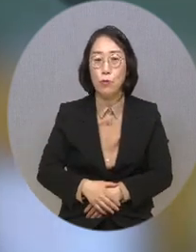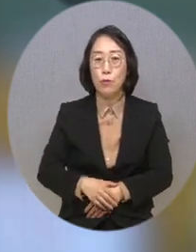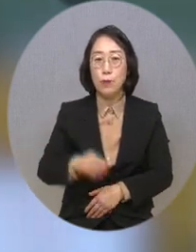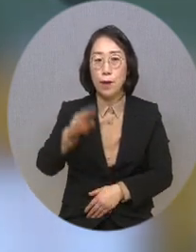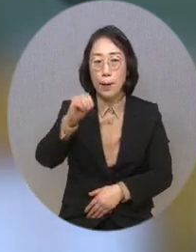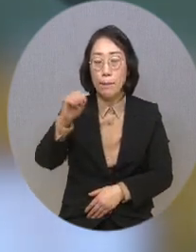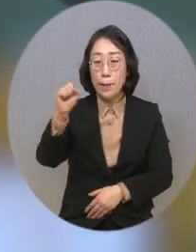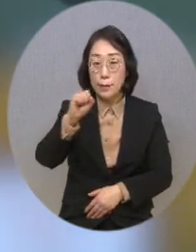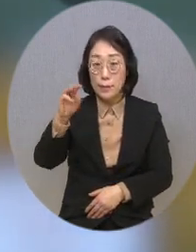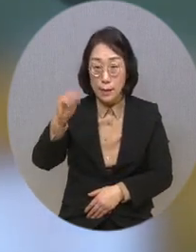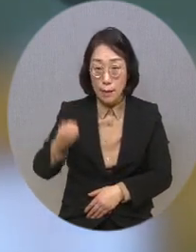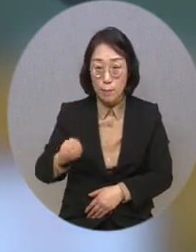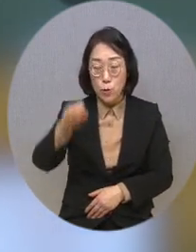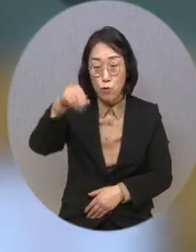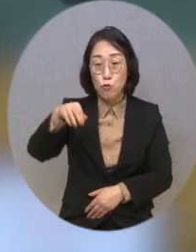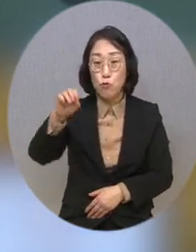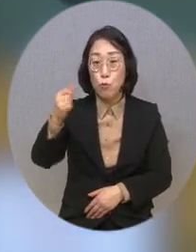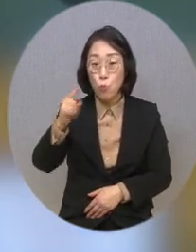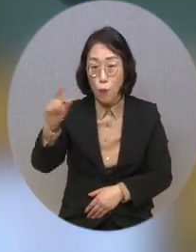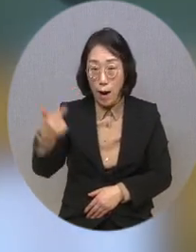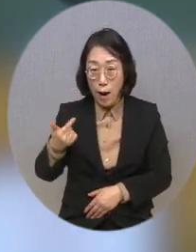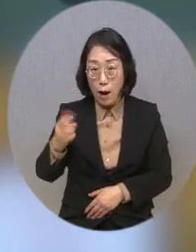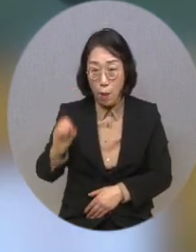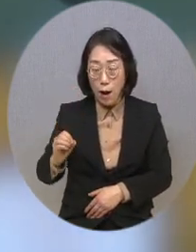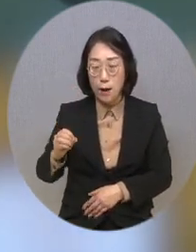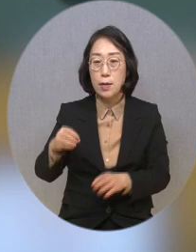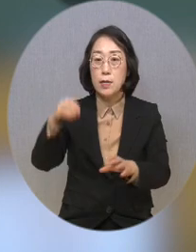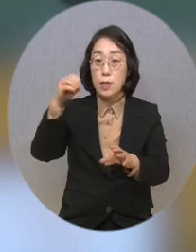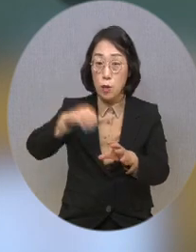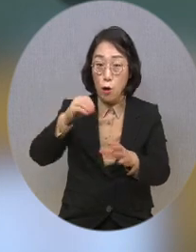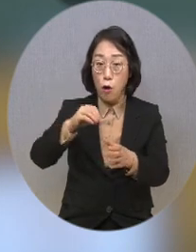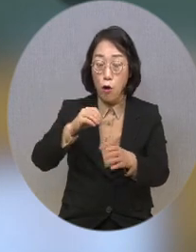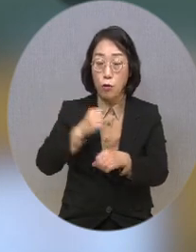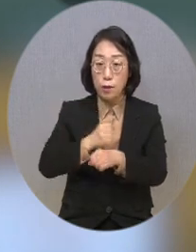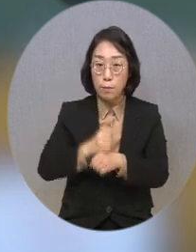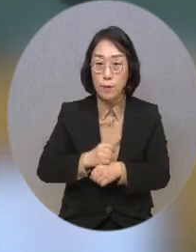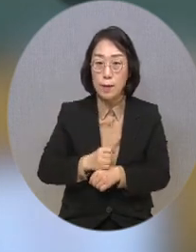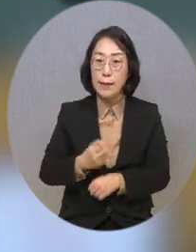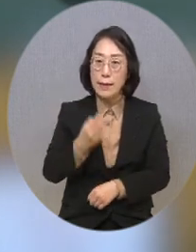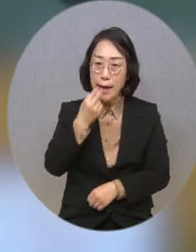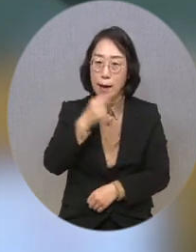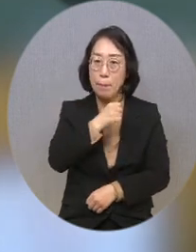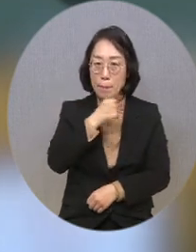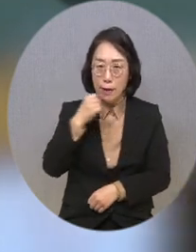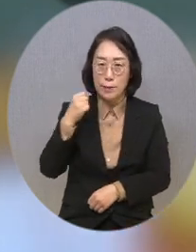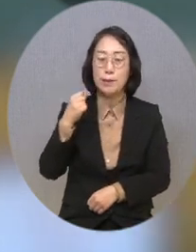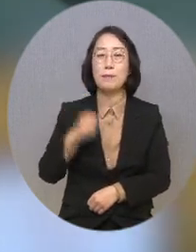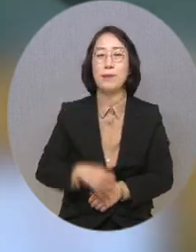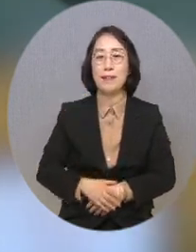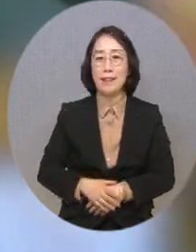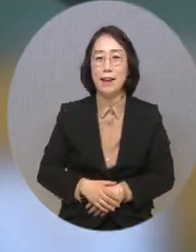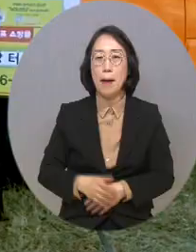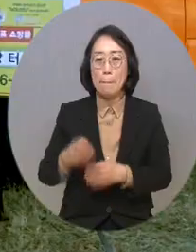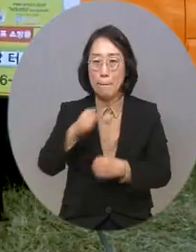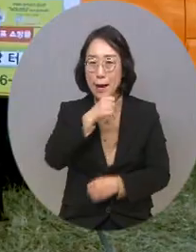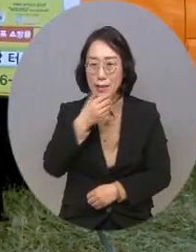그런 유황을 쓰고 있어서 맛과 향과 색이 굉장히 높습니다. 오. 맛있는 키위